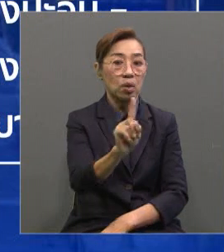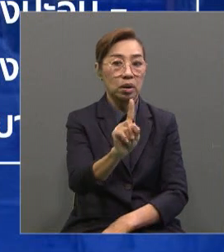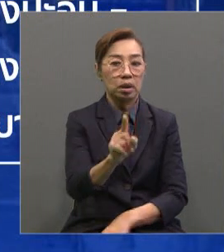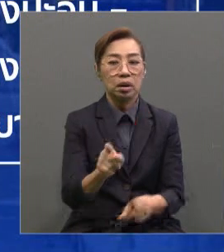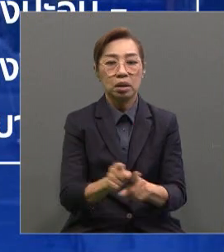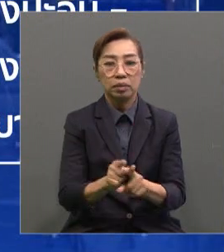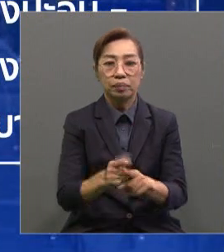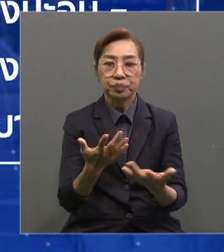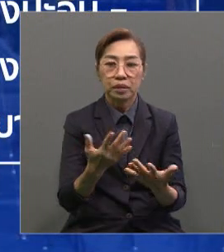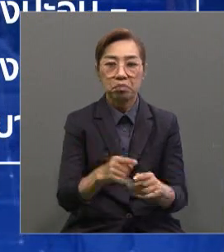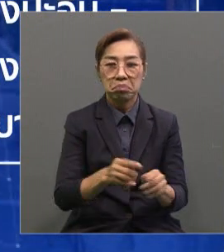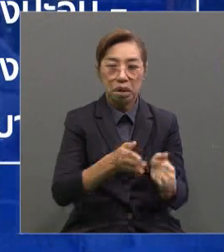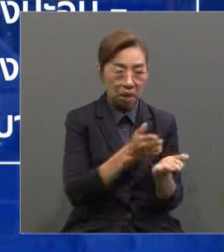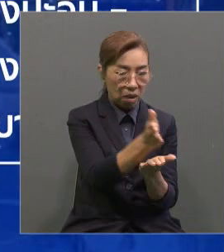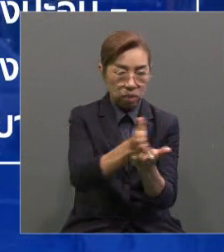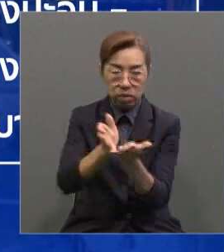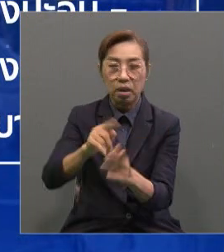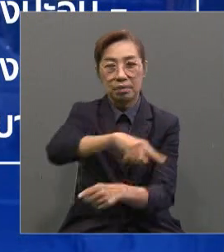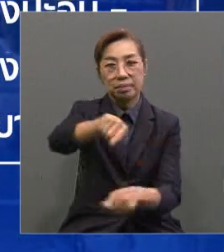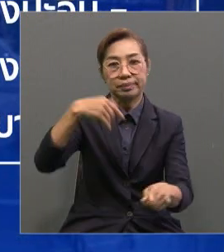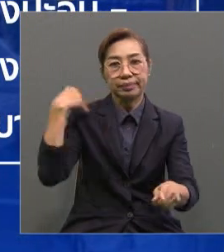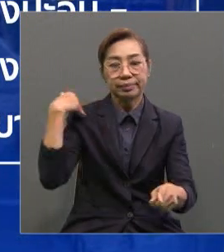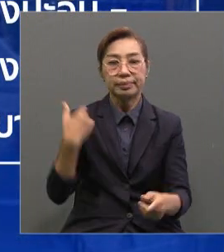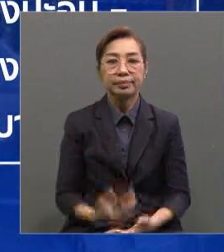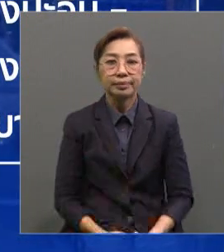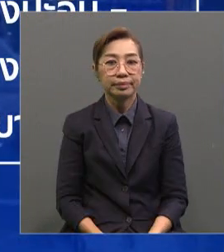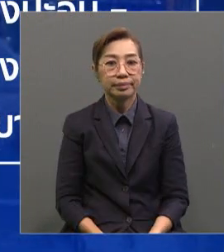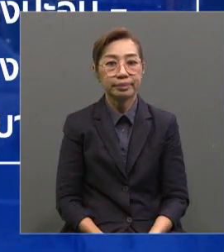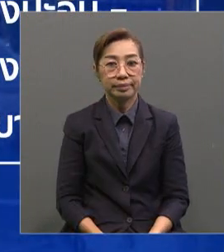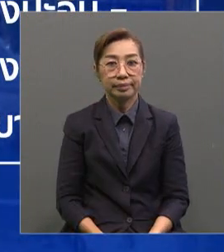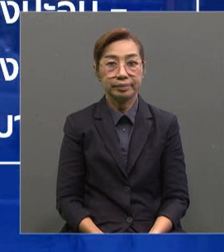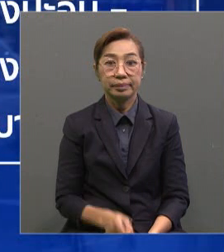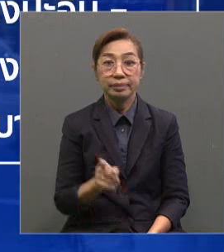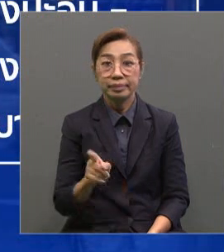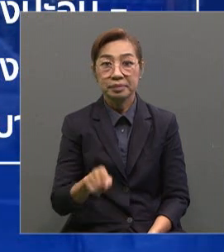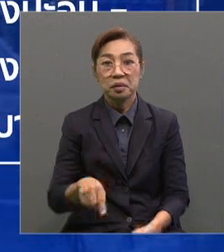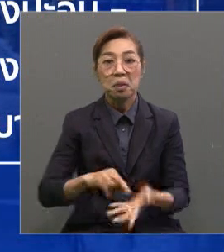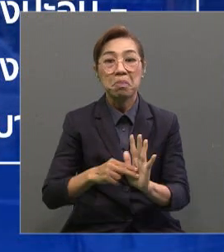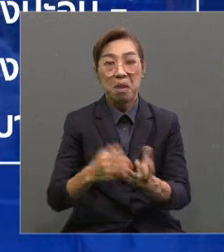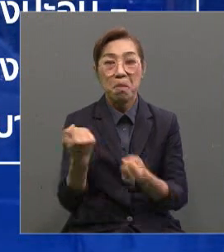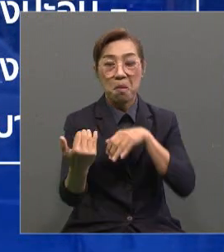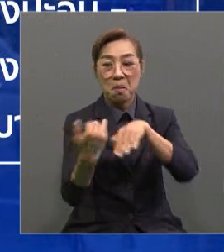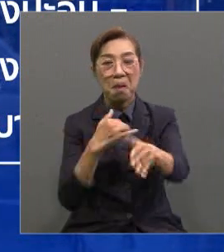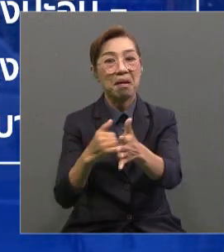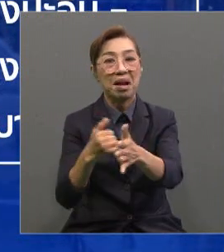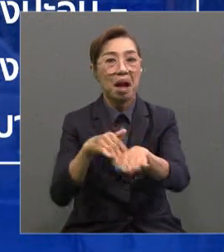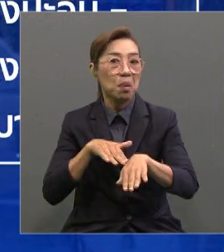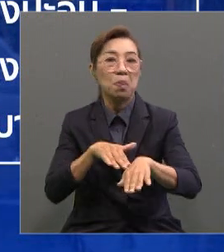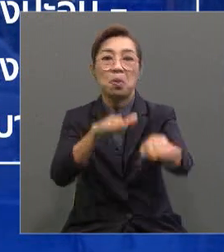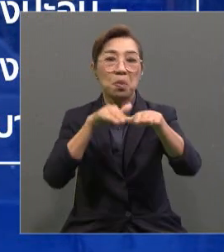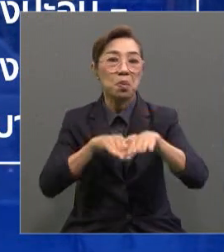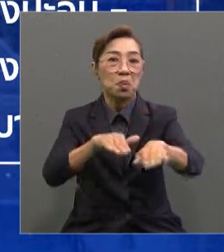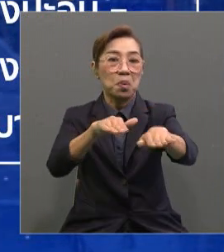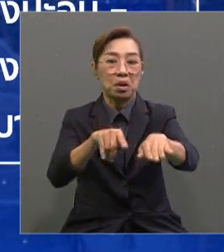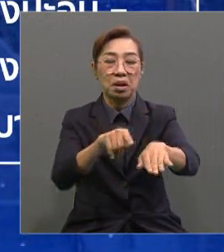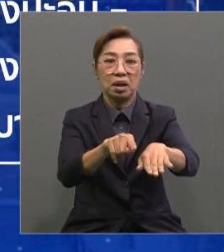คก็จะมีหลากหลายเส้นทางด้วยกันน่ะนะคะครับก็อันนี้คือรถมันคล่องตัวไงรถไม่ติดไงตรงหน้าด่าน